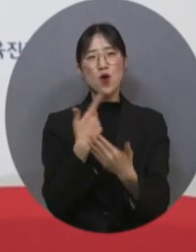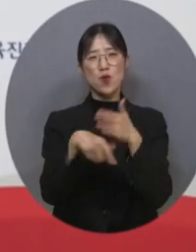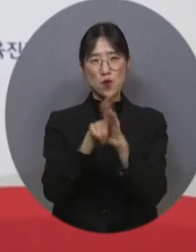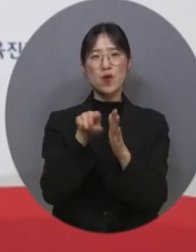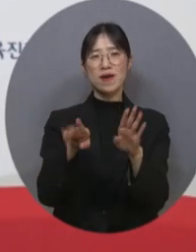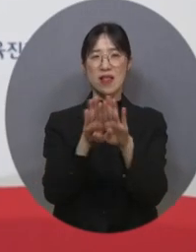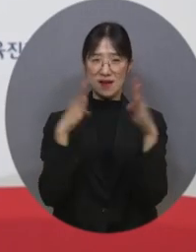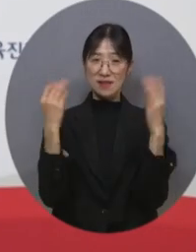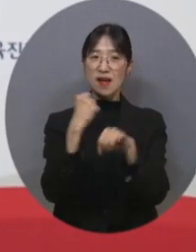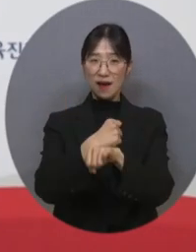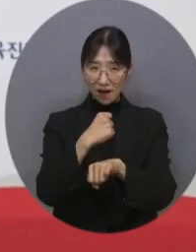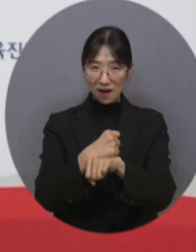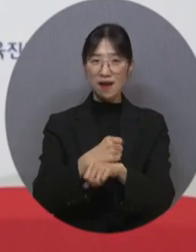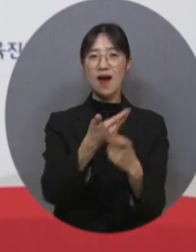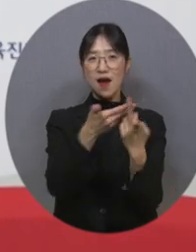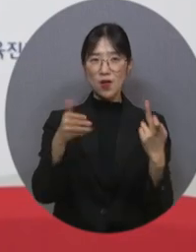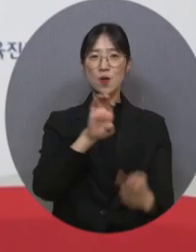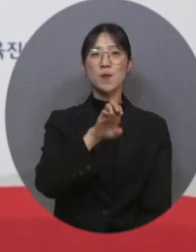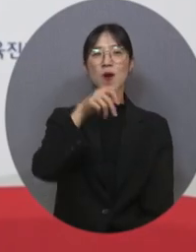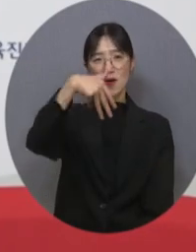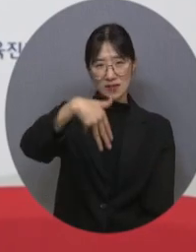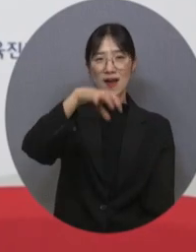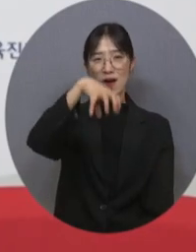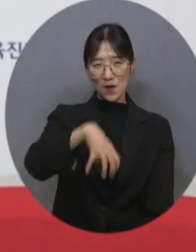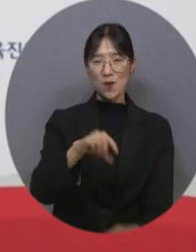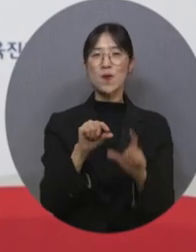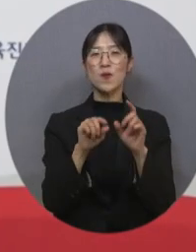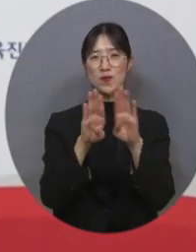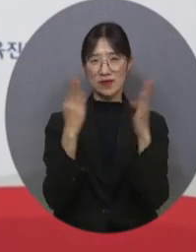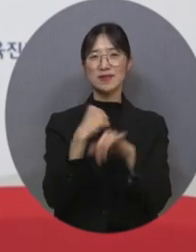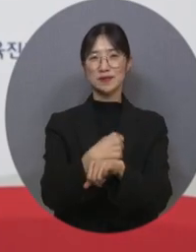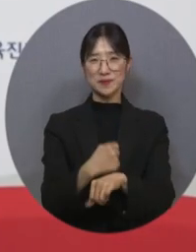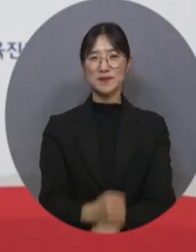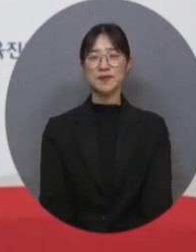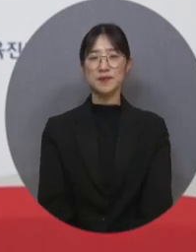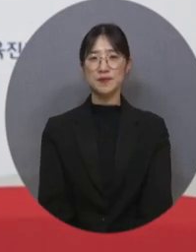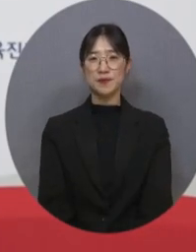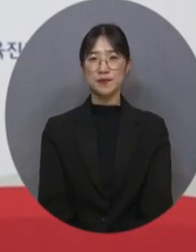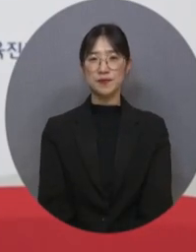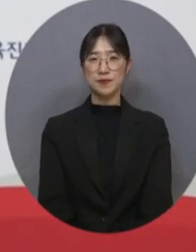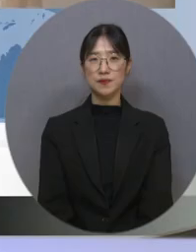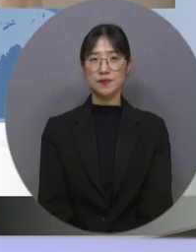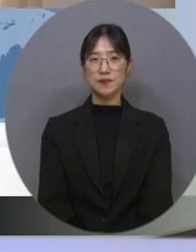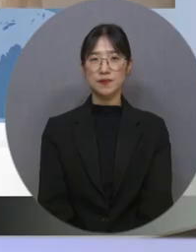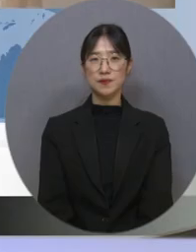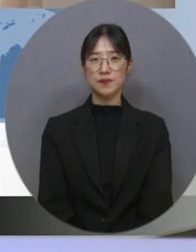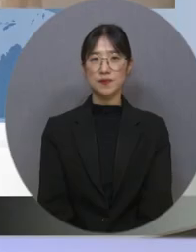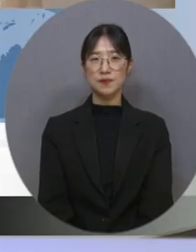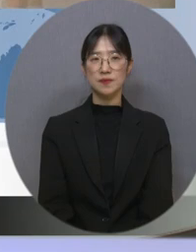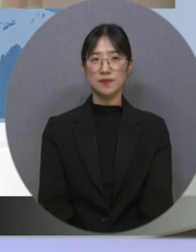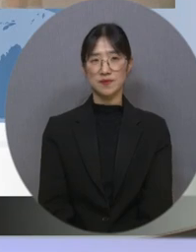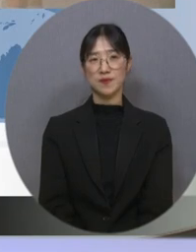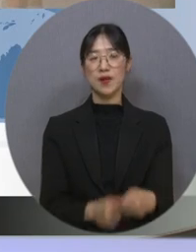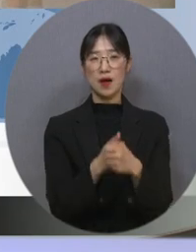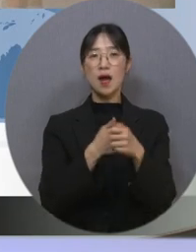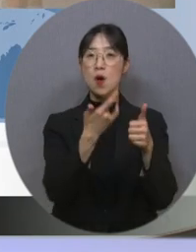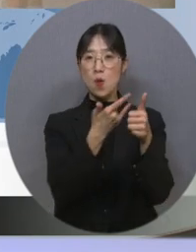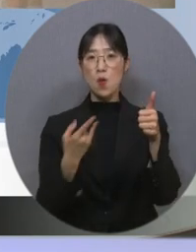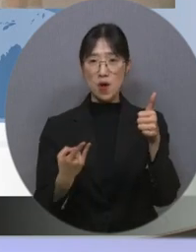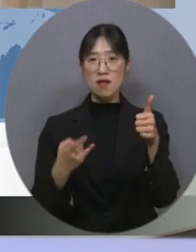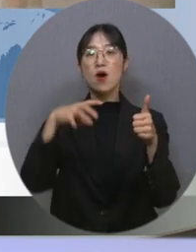동계 설상대회는 강원도 평창군 대관령 일원에서 개최됩니다. 복지TV 뉴스 전우주입니다. 강원도